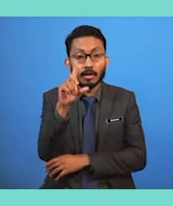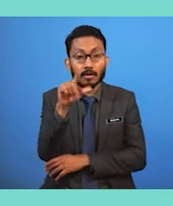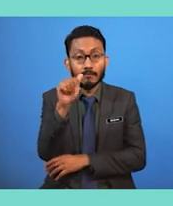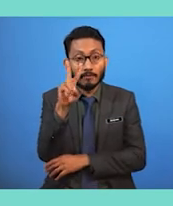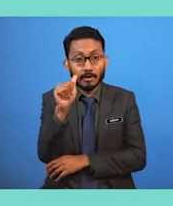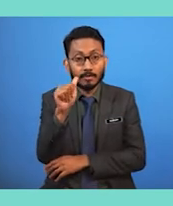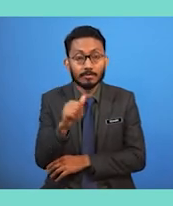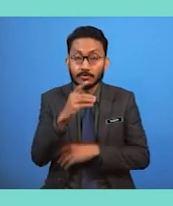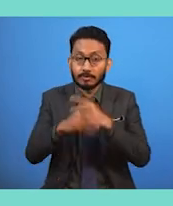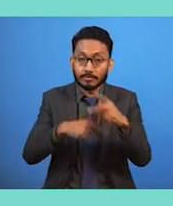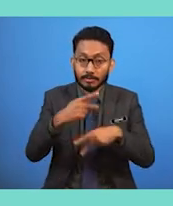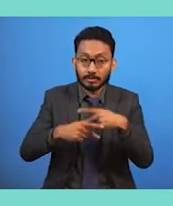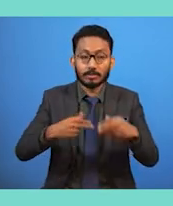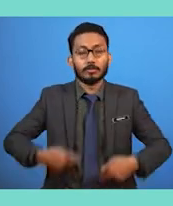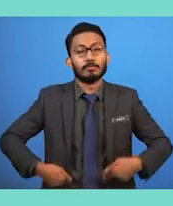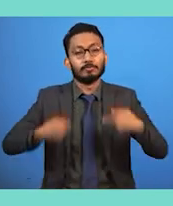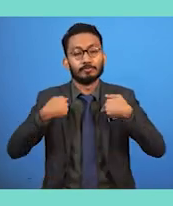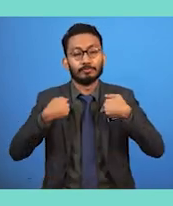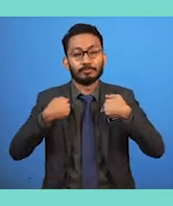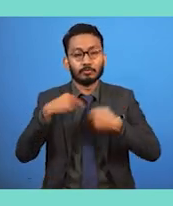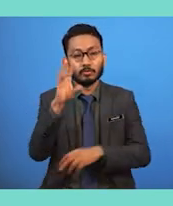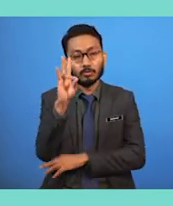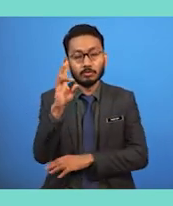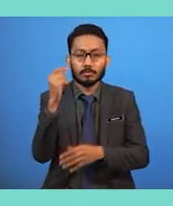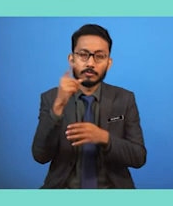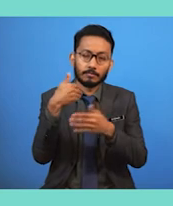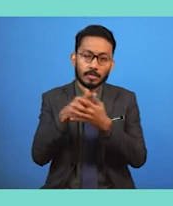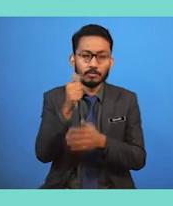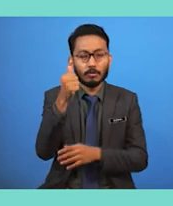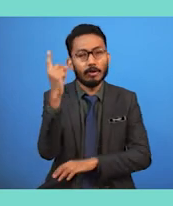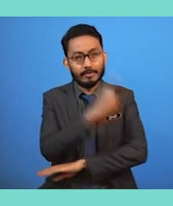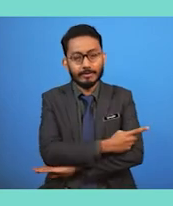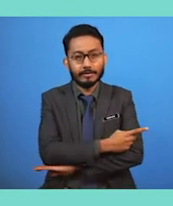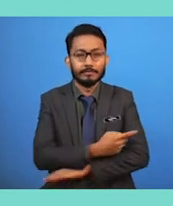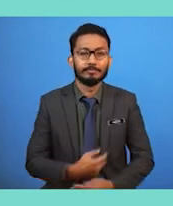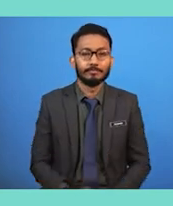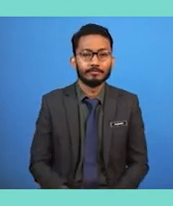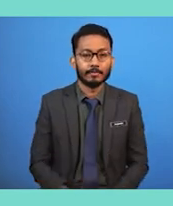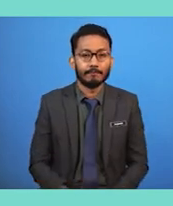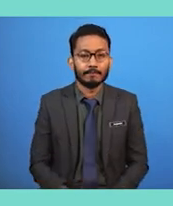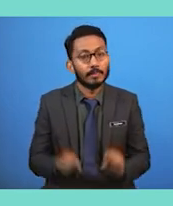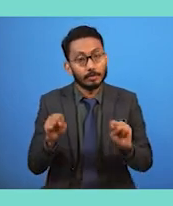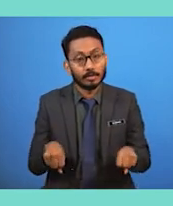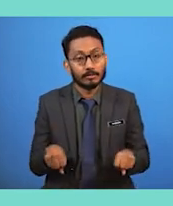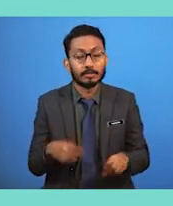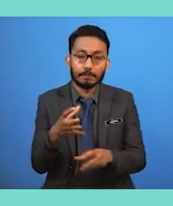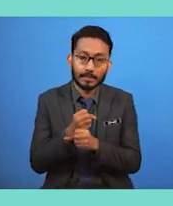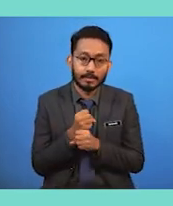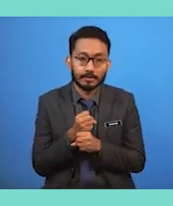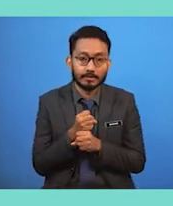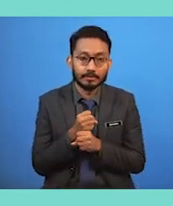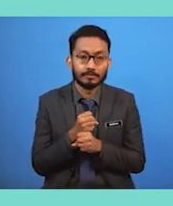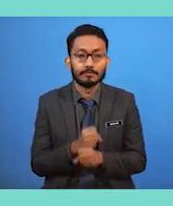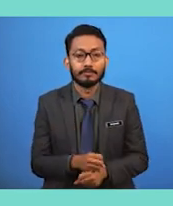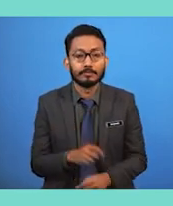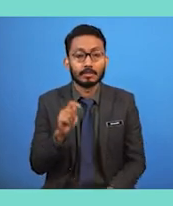hidup Moina species adalah antara 7 hingga 10 hari. Ia boleh didapati di dalam tangki